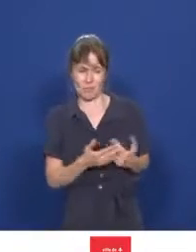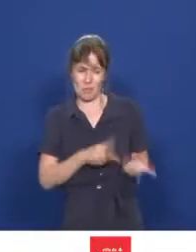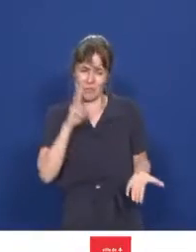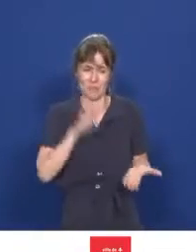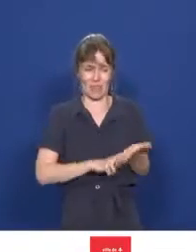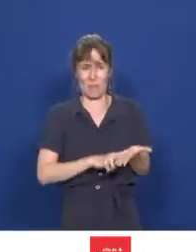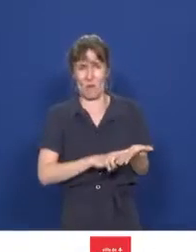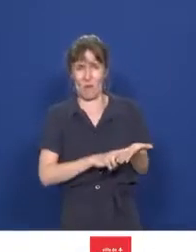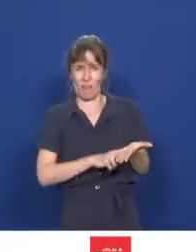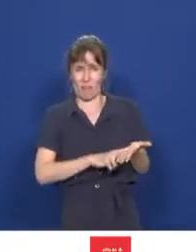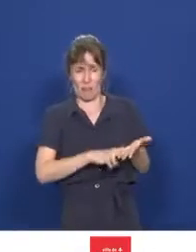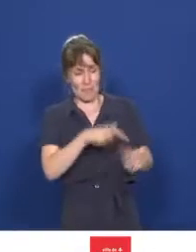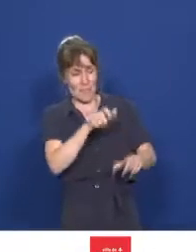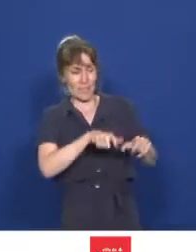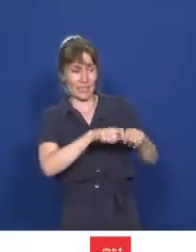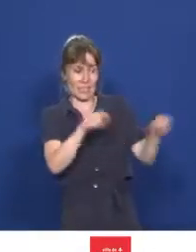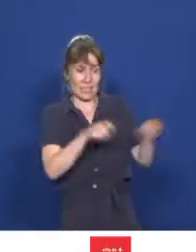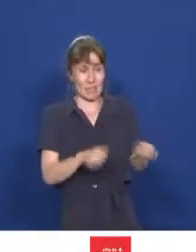dispositions.